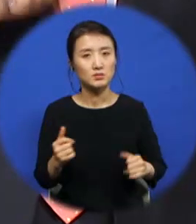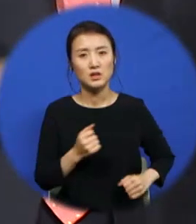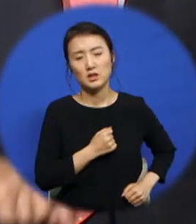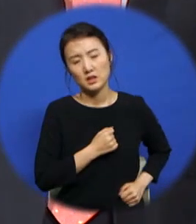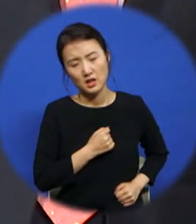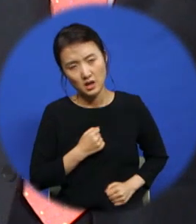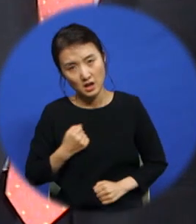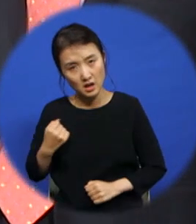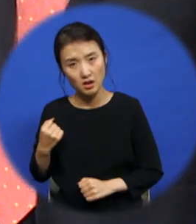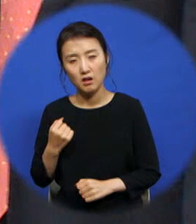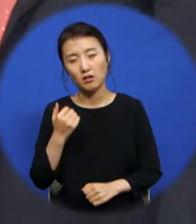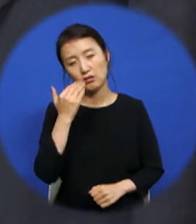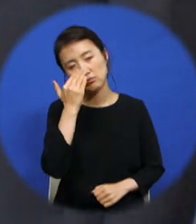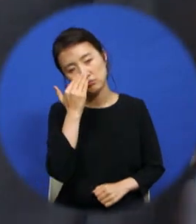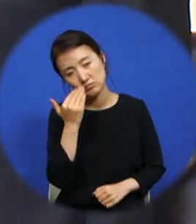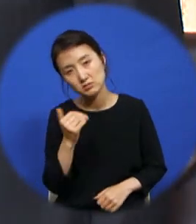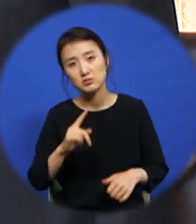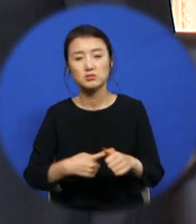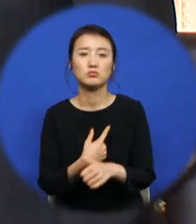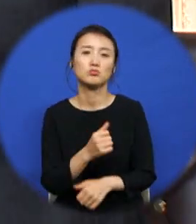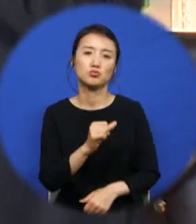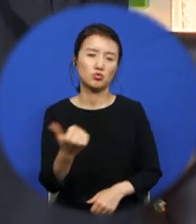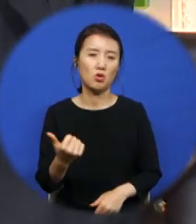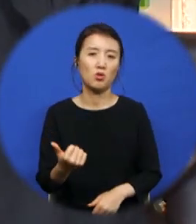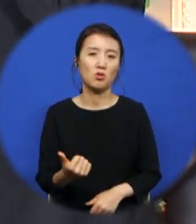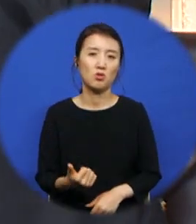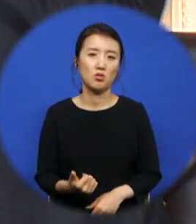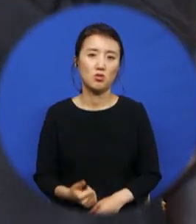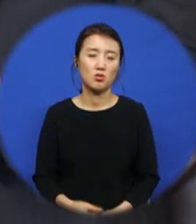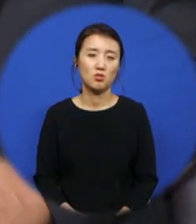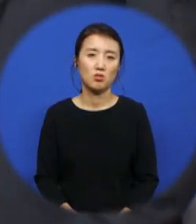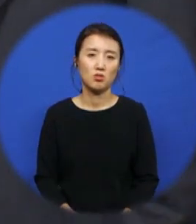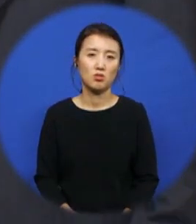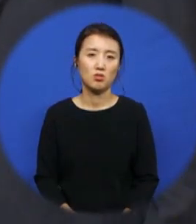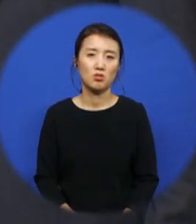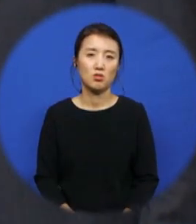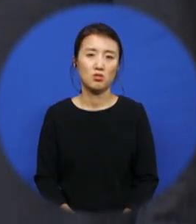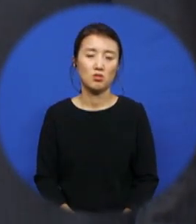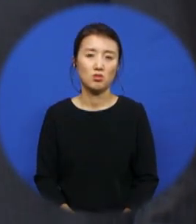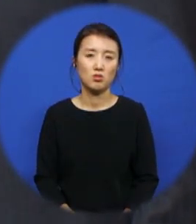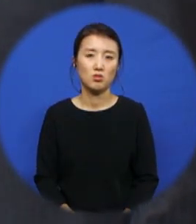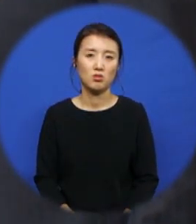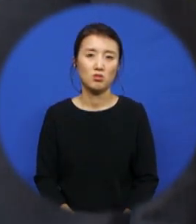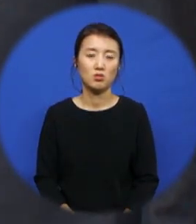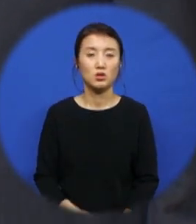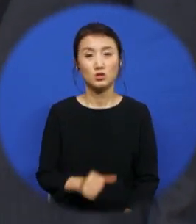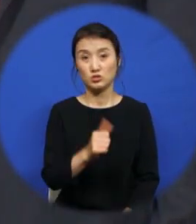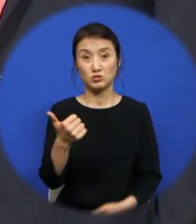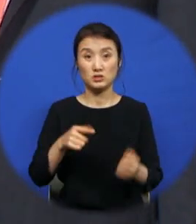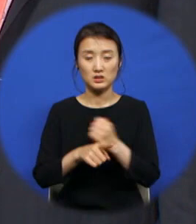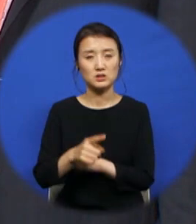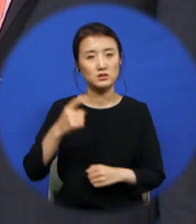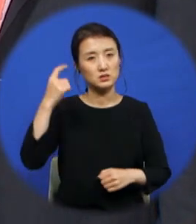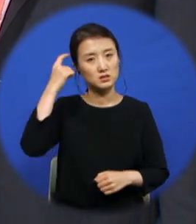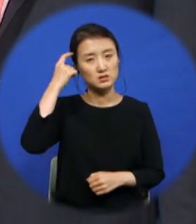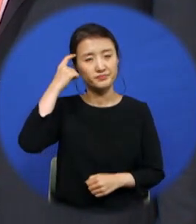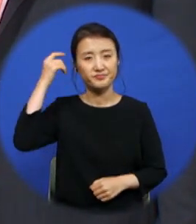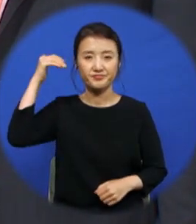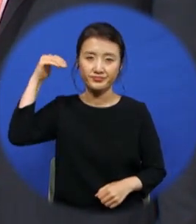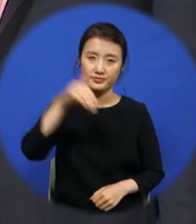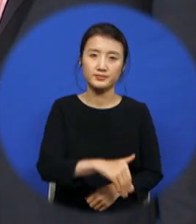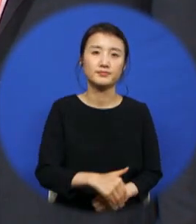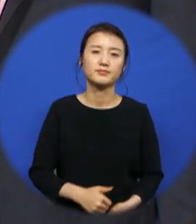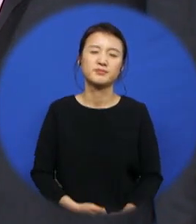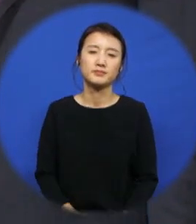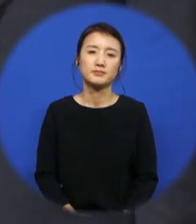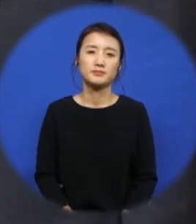야 이런 저는 죽는다 는 얘기를 그냥 죽는다 해서 하지 않고 정신이 내려 않는다고 보는 겁니다